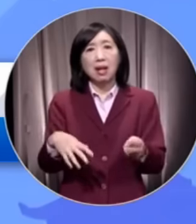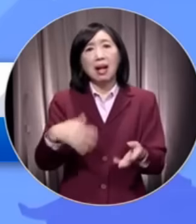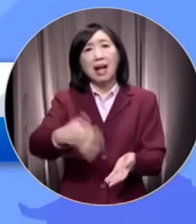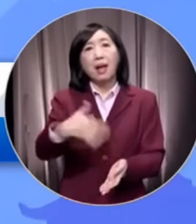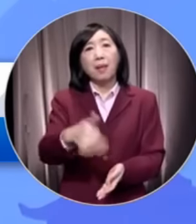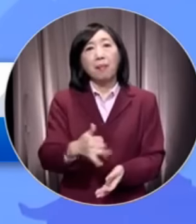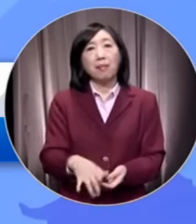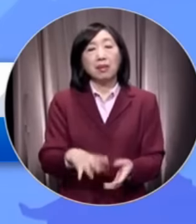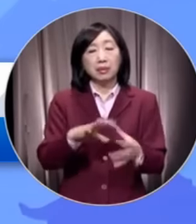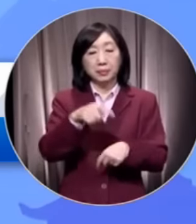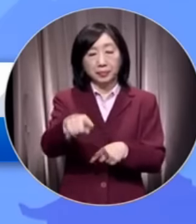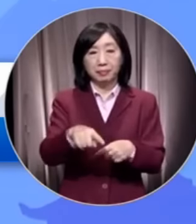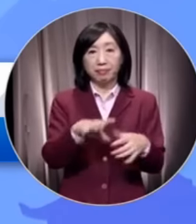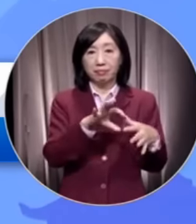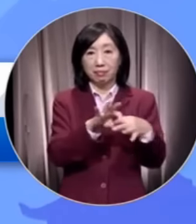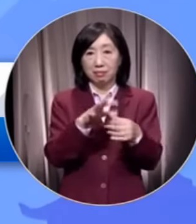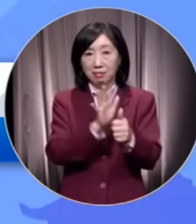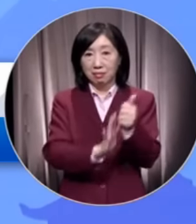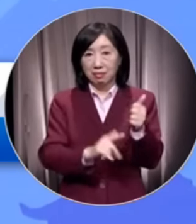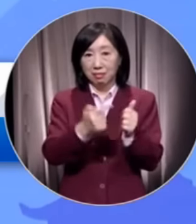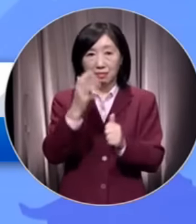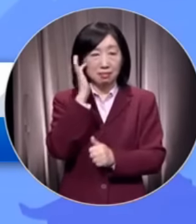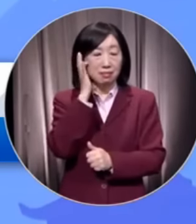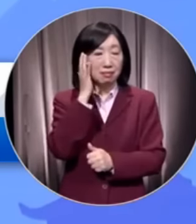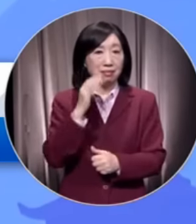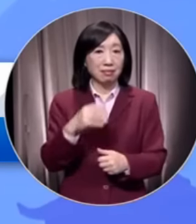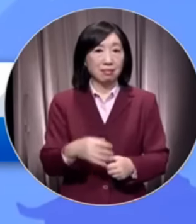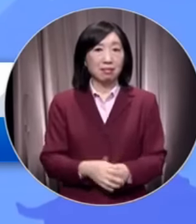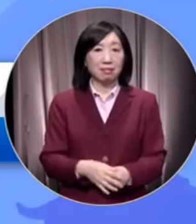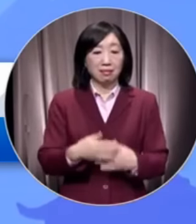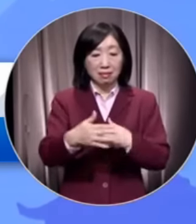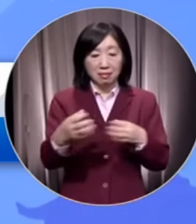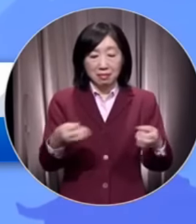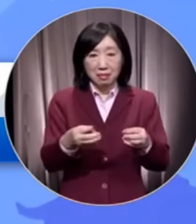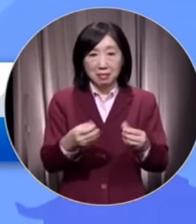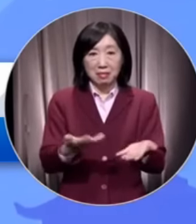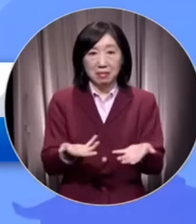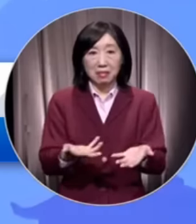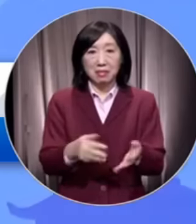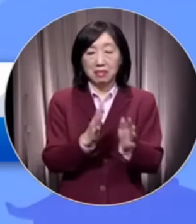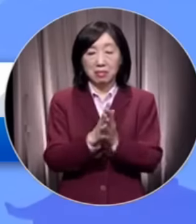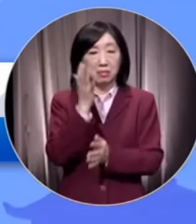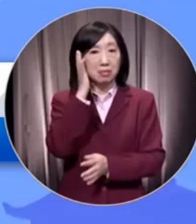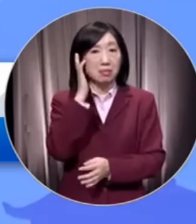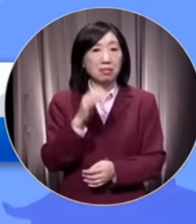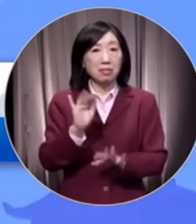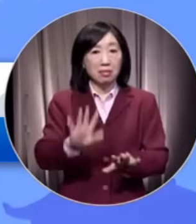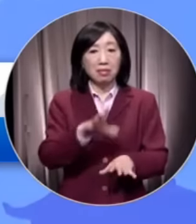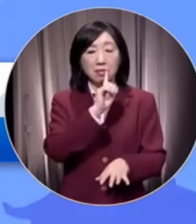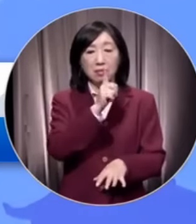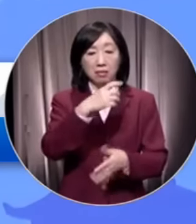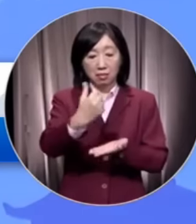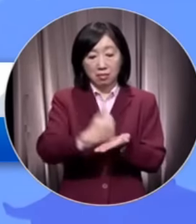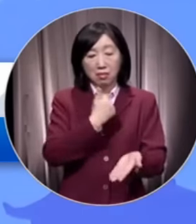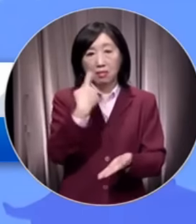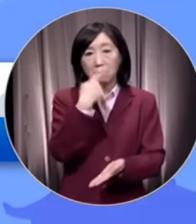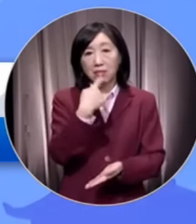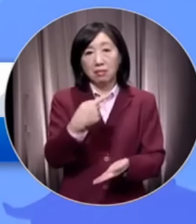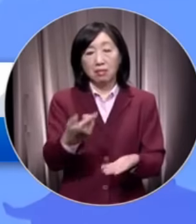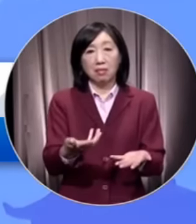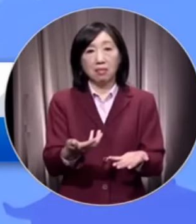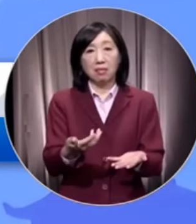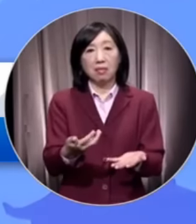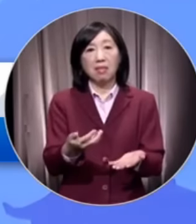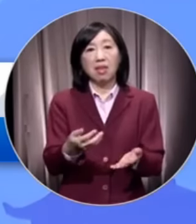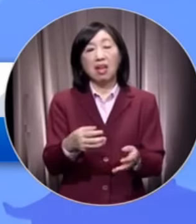的会是一个非常非常复杂而困难的谈判的过程。我们现在谈进口这件事情是真的